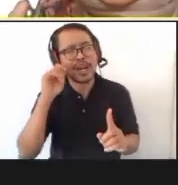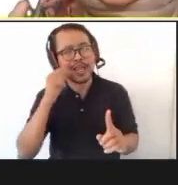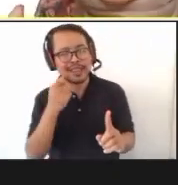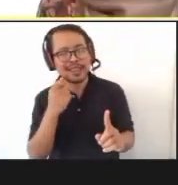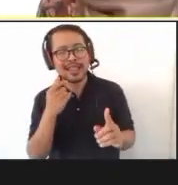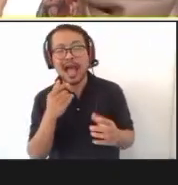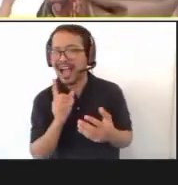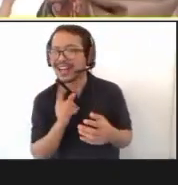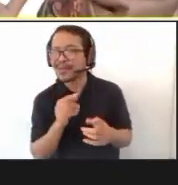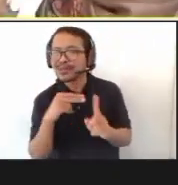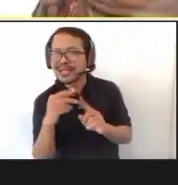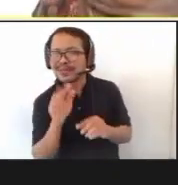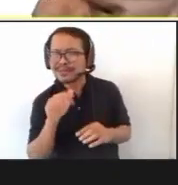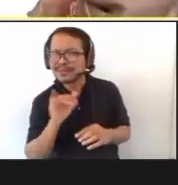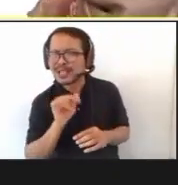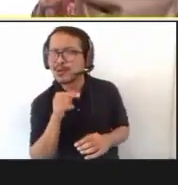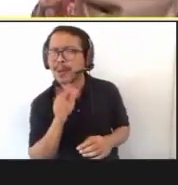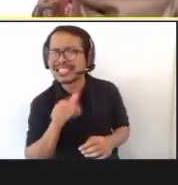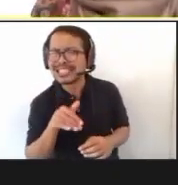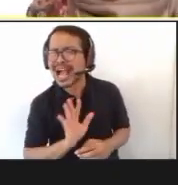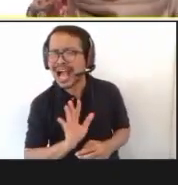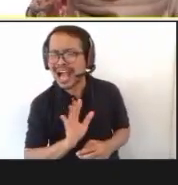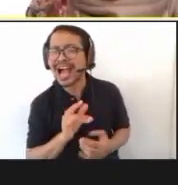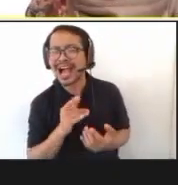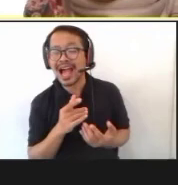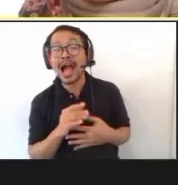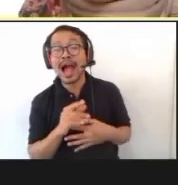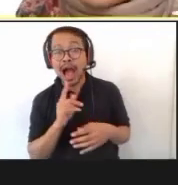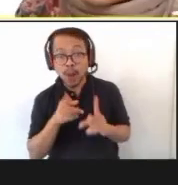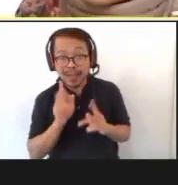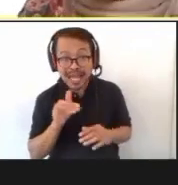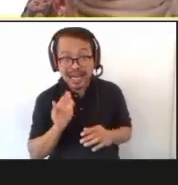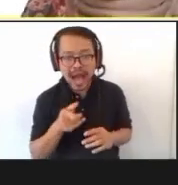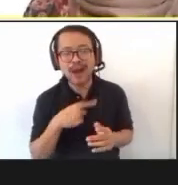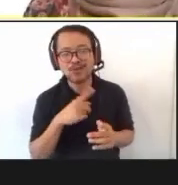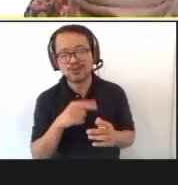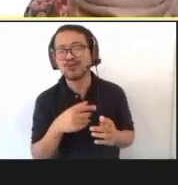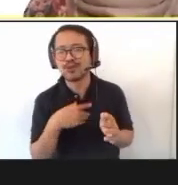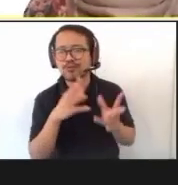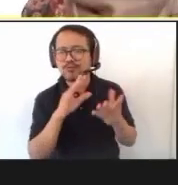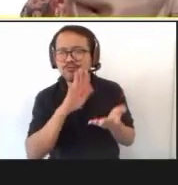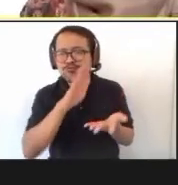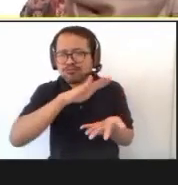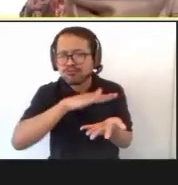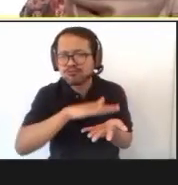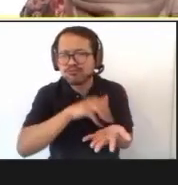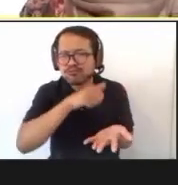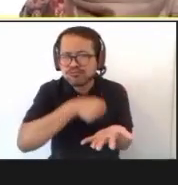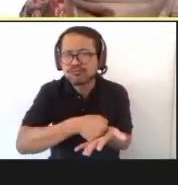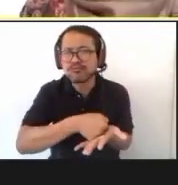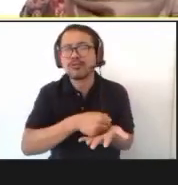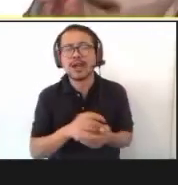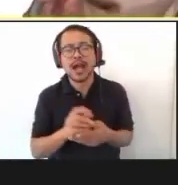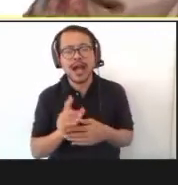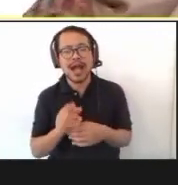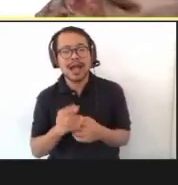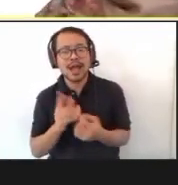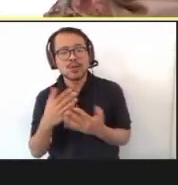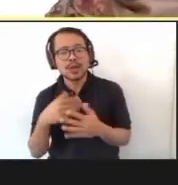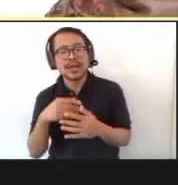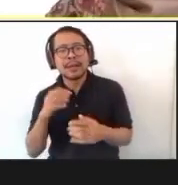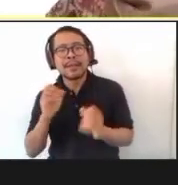pandangan kayak gitu? Nah, kalau ada nih harus ditekan. Lalu bagaimana praktik-praktik kekerasan? Gitu. Jadi antar